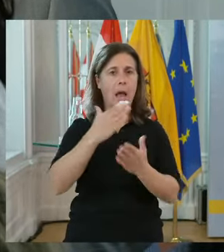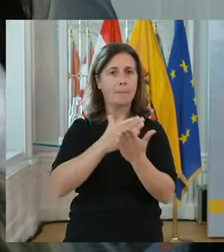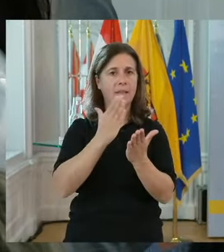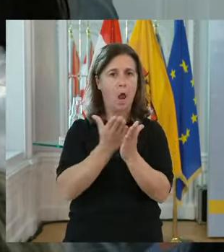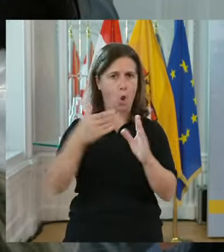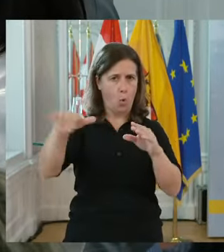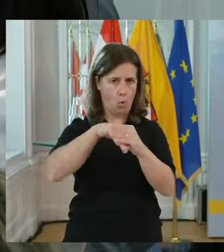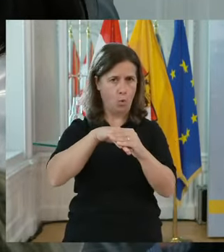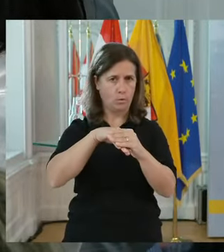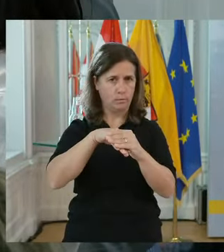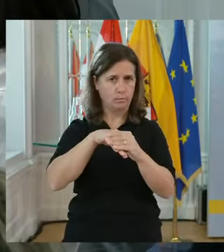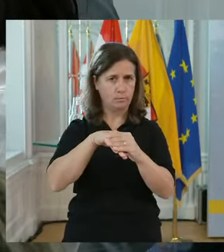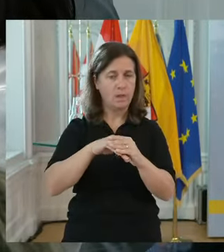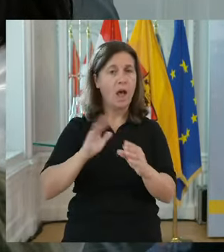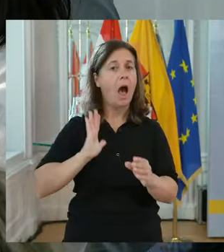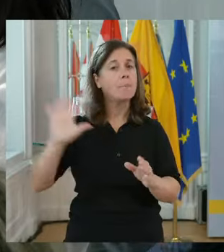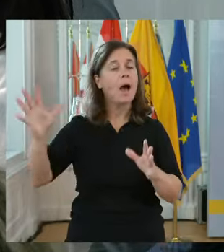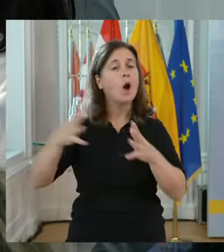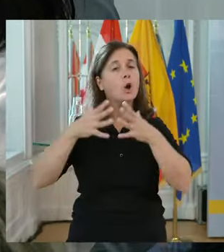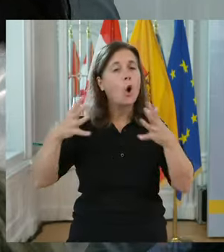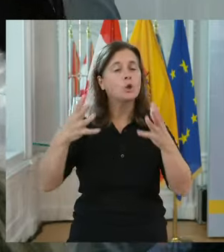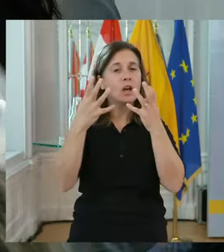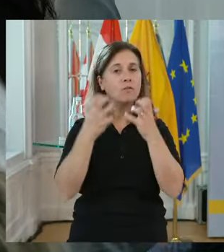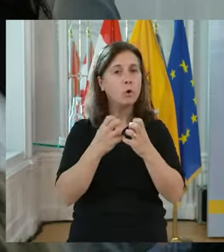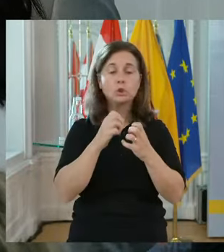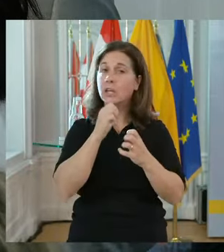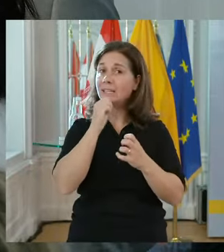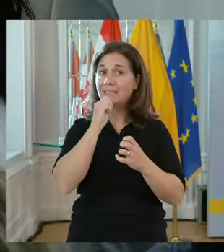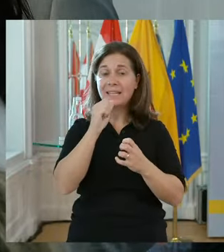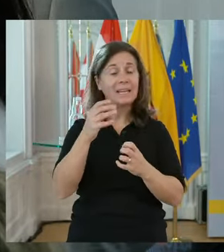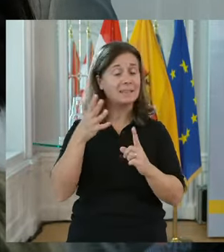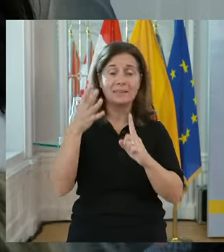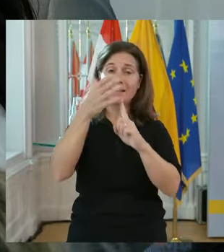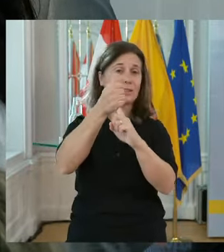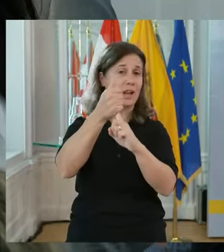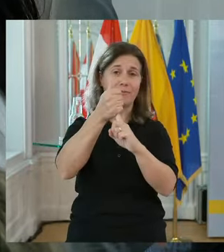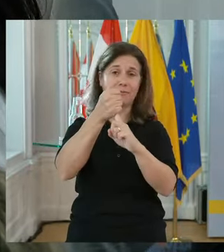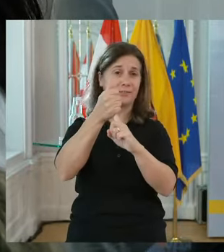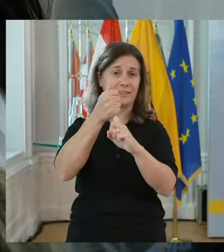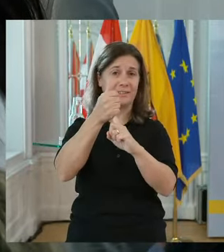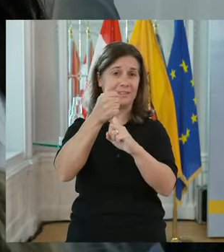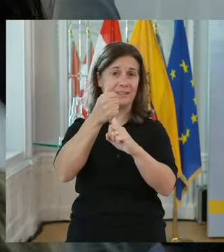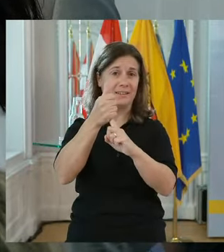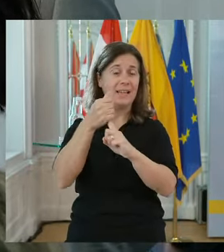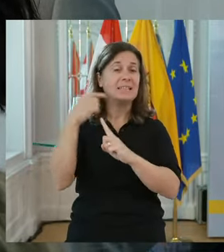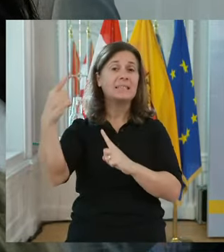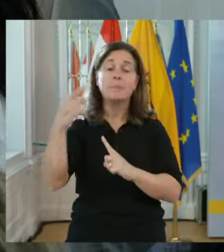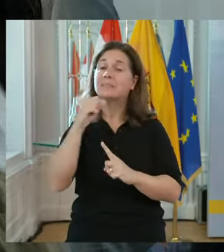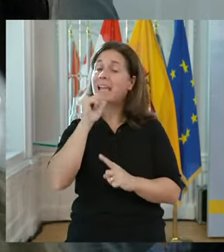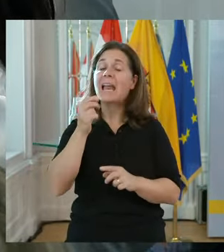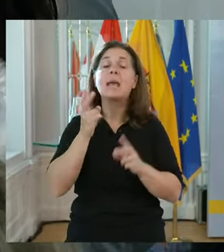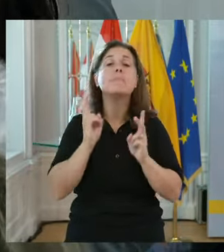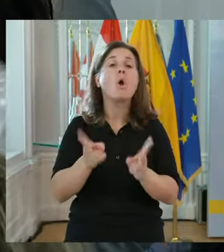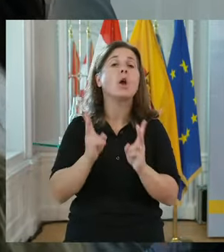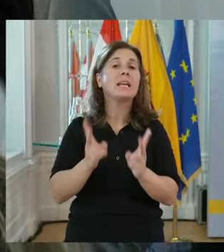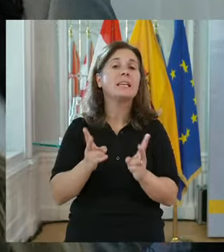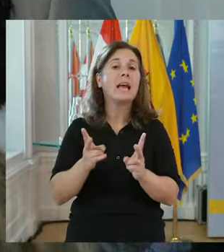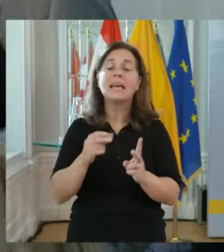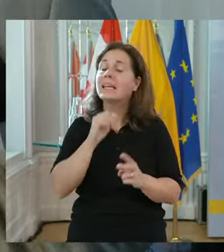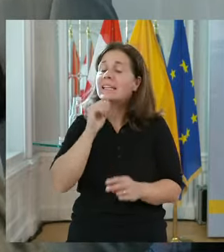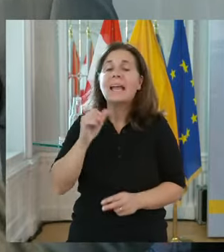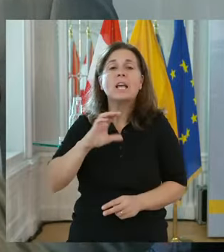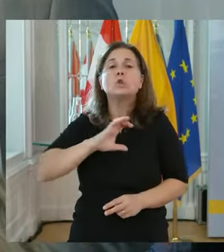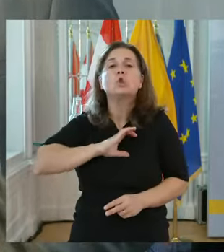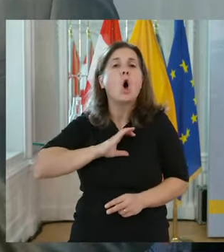beschäftigt. Aber ihr großer Wunsch ist eben nicht in Erfüllung gegangen, beziehungsweise sie hatte nicht einmal die Möglichkeit, ihr wurde nicht einmal